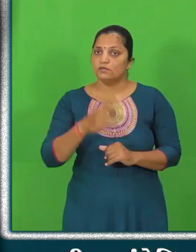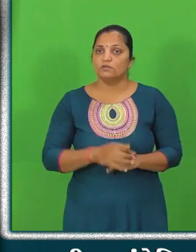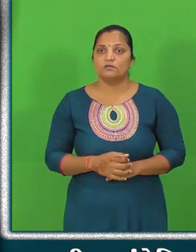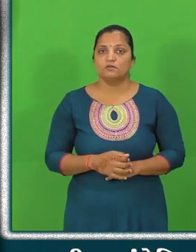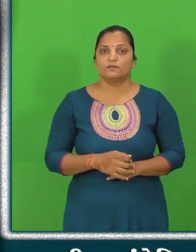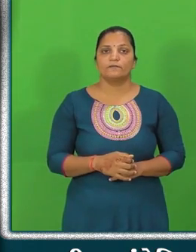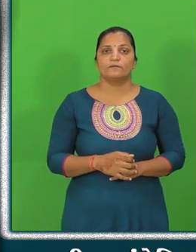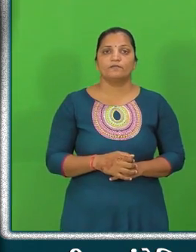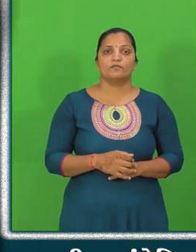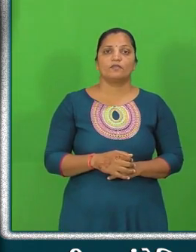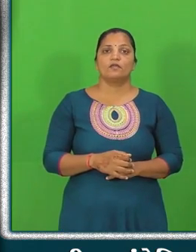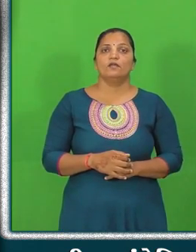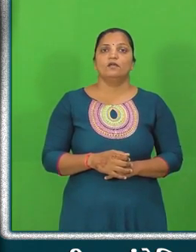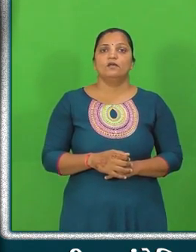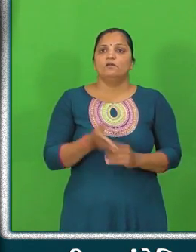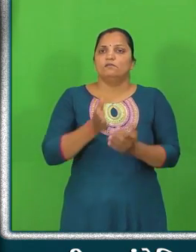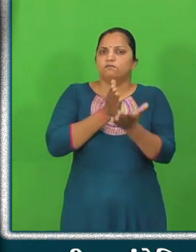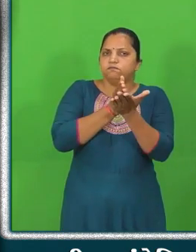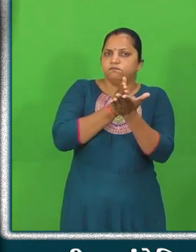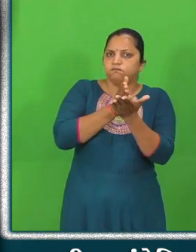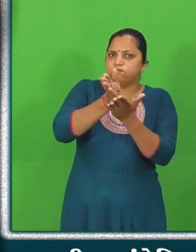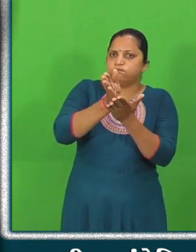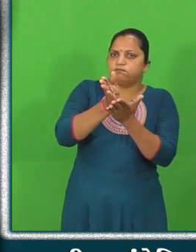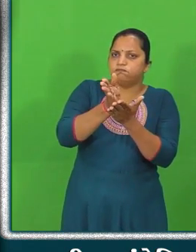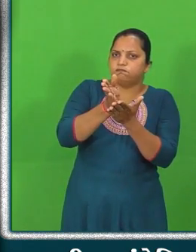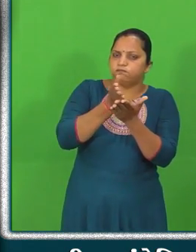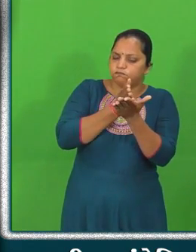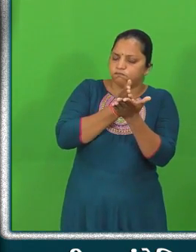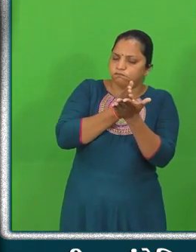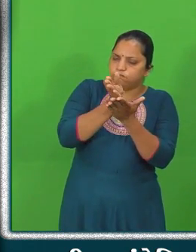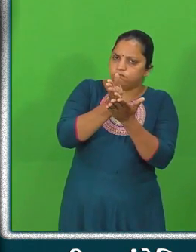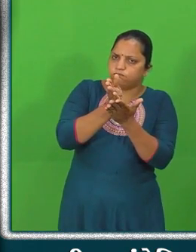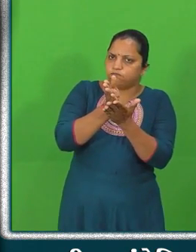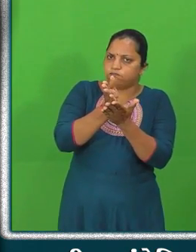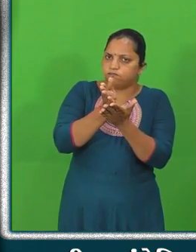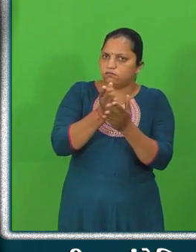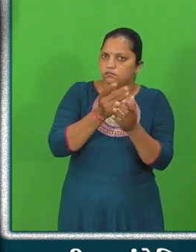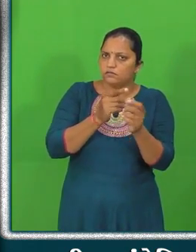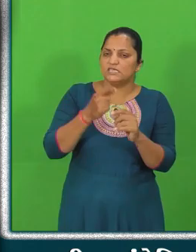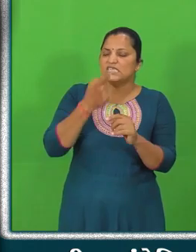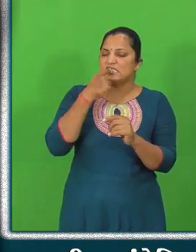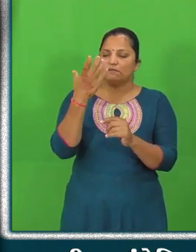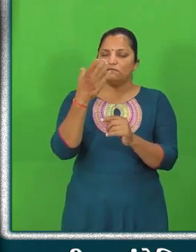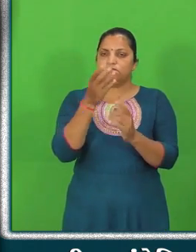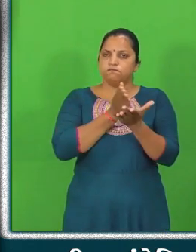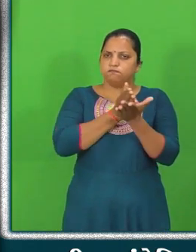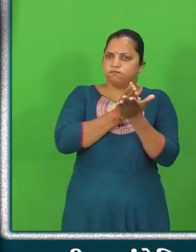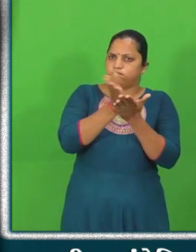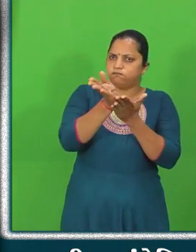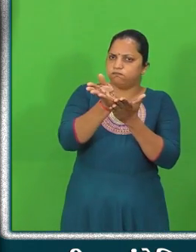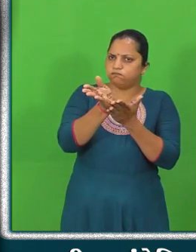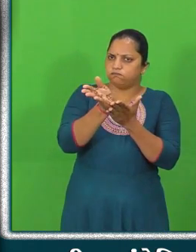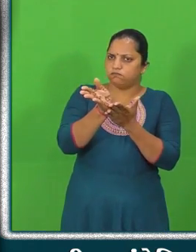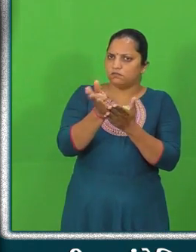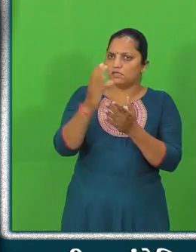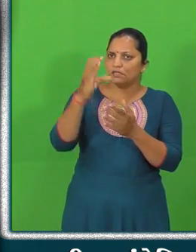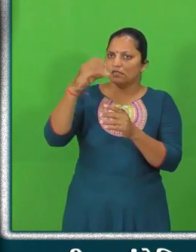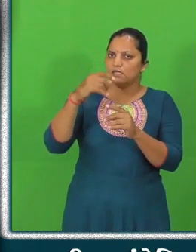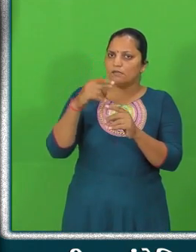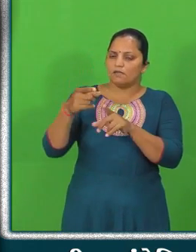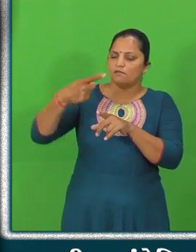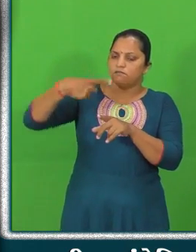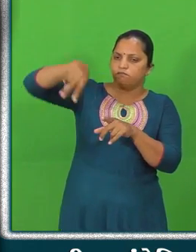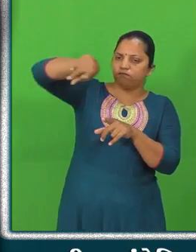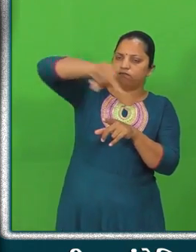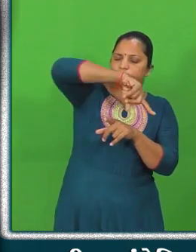શકો છો આ વસ્તુ છે એનું મારે આ કિરણની જરૂર છે, તો હું એ જ કિરણ અહીંયા લઈશ કે જે અરીસા ઉપરથી પરાવર્તન પામે અને સીમાથી